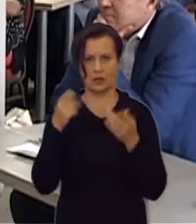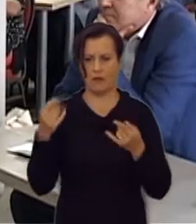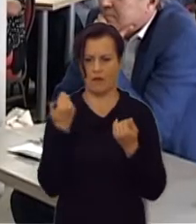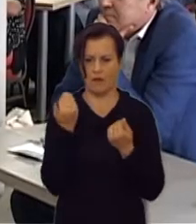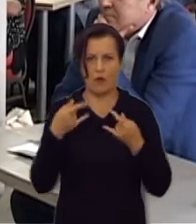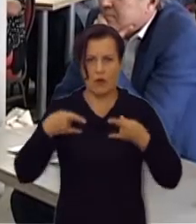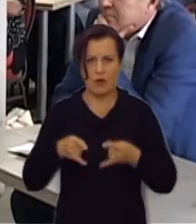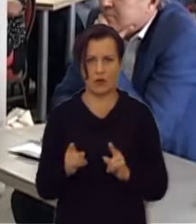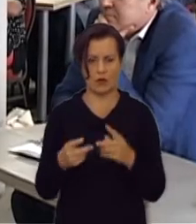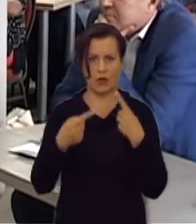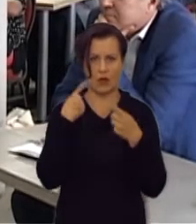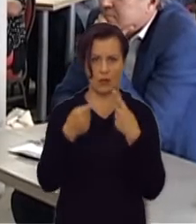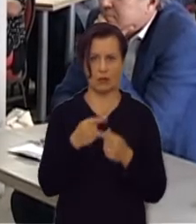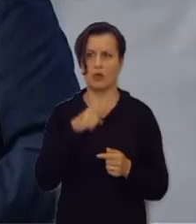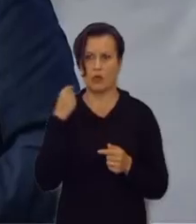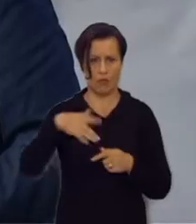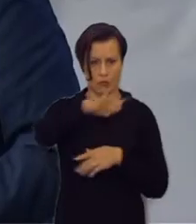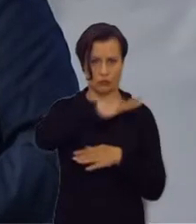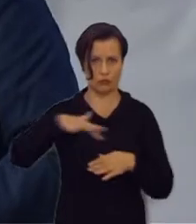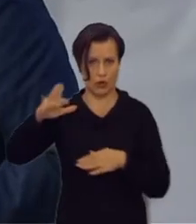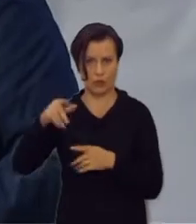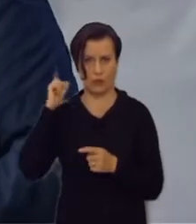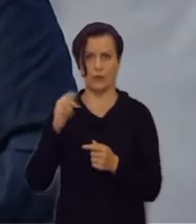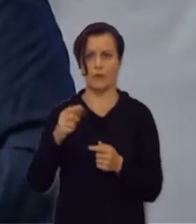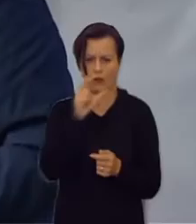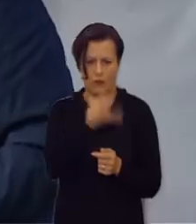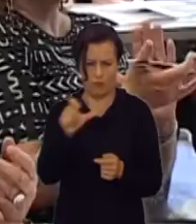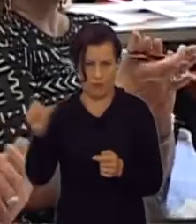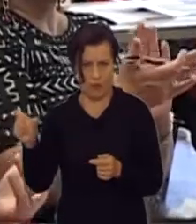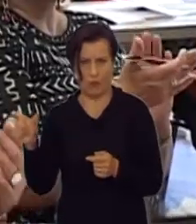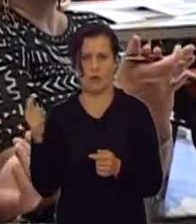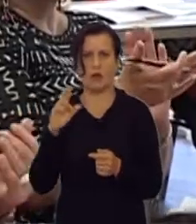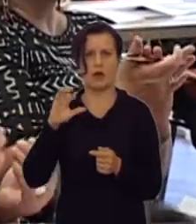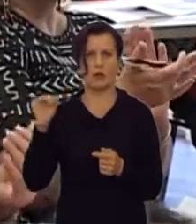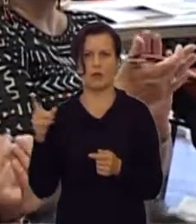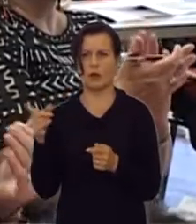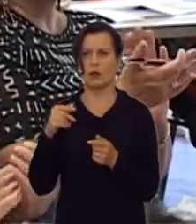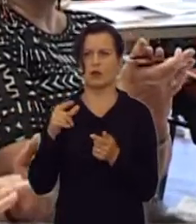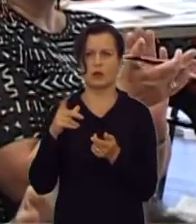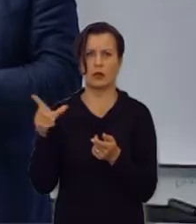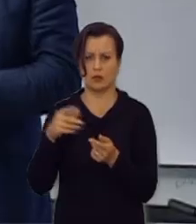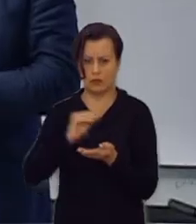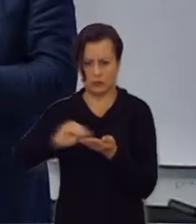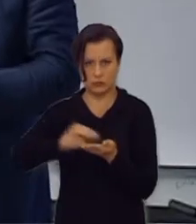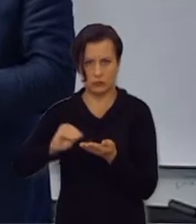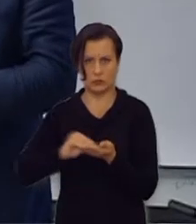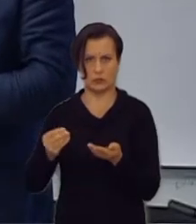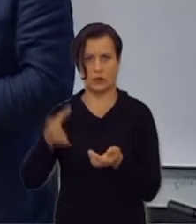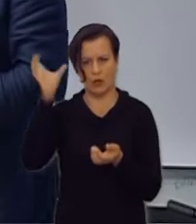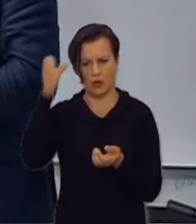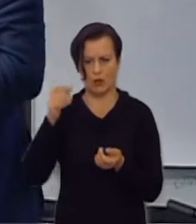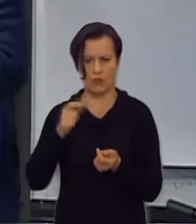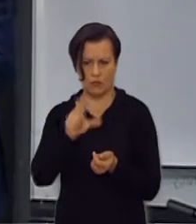principo daugelėje šalių reformatų vyrų bei moterų, raštingų vyrų bei moterų nuošimtis būdavo didesnis lyginant su